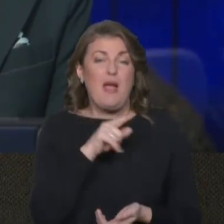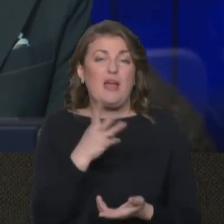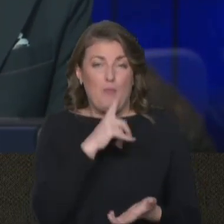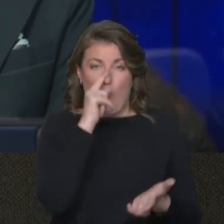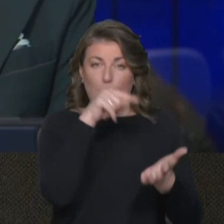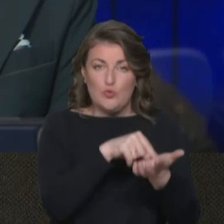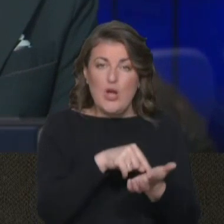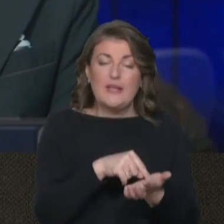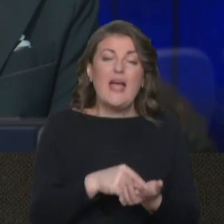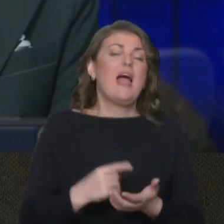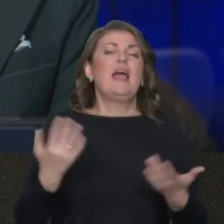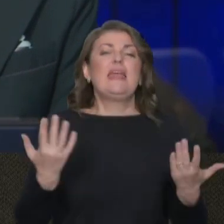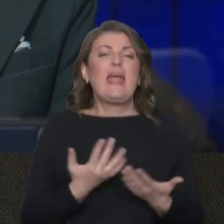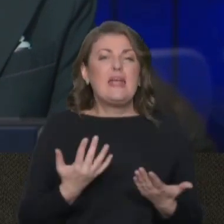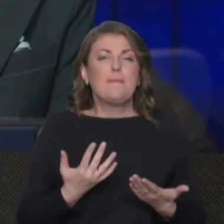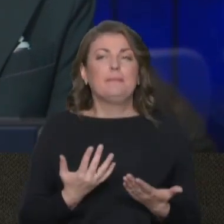влучання,